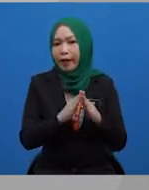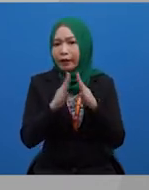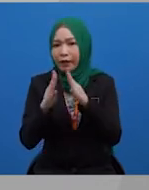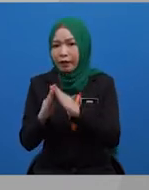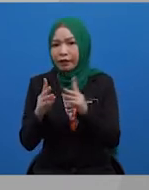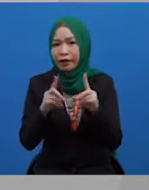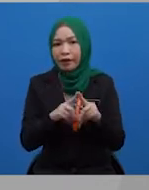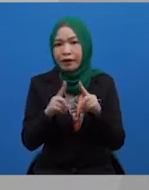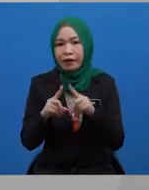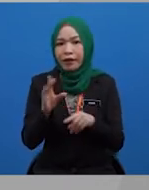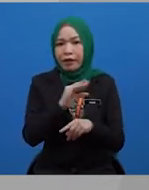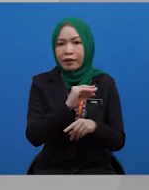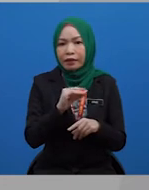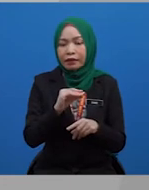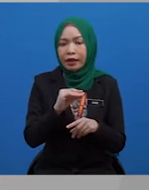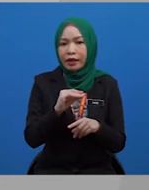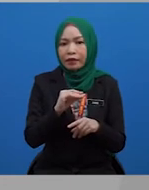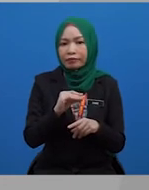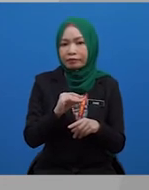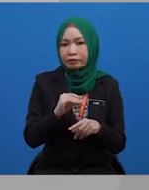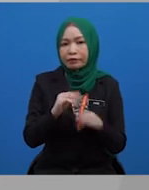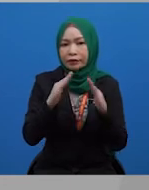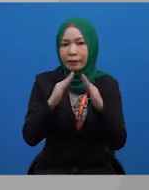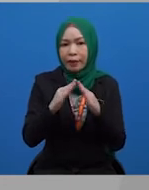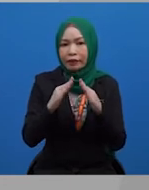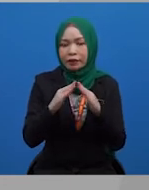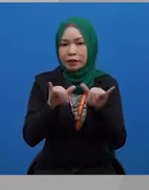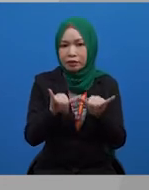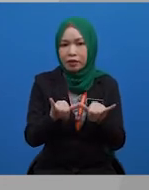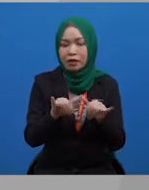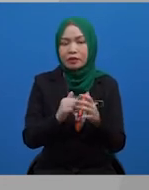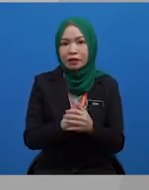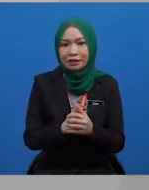daerah dan juga taman perumahan.